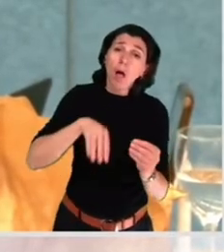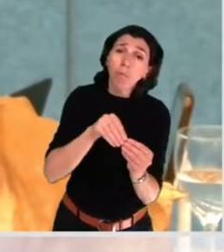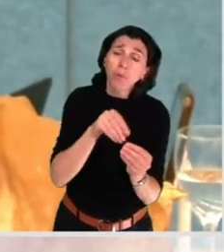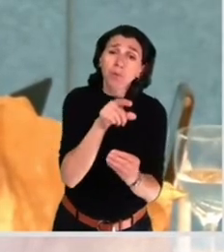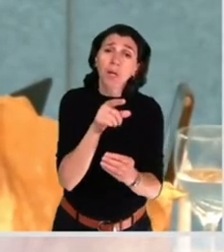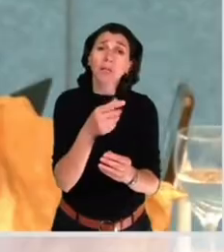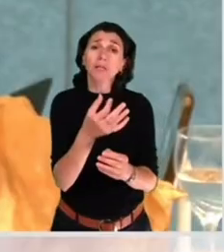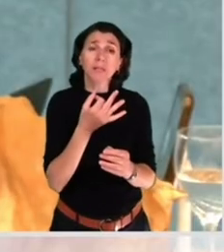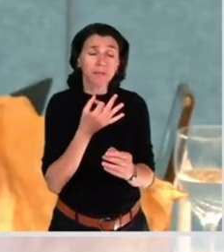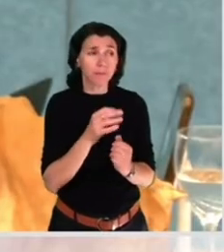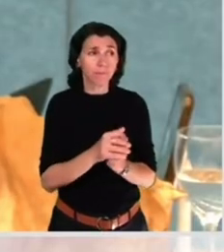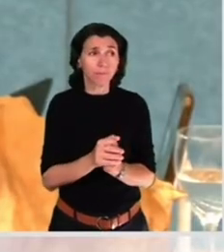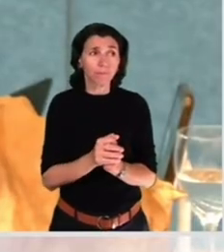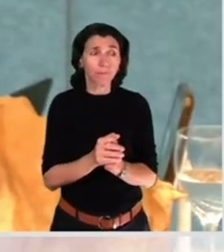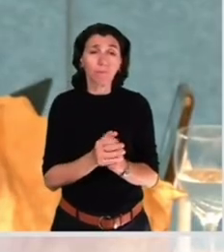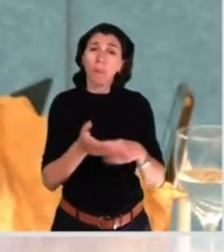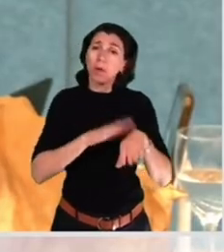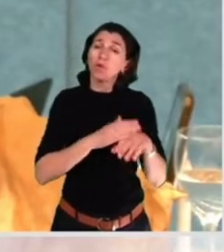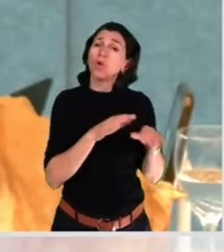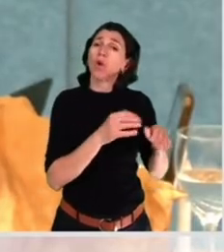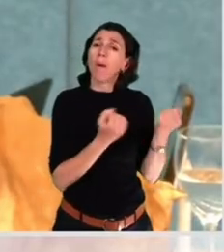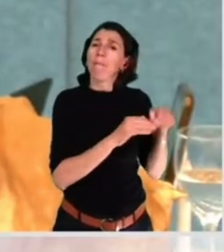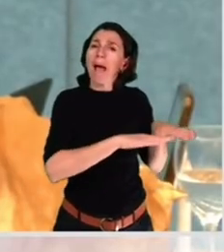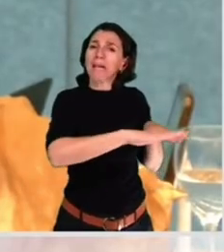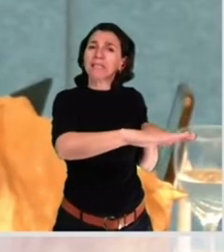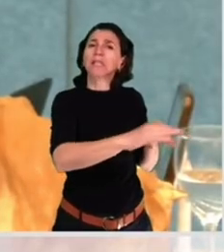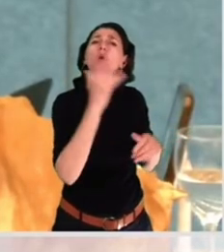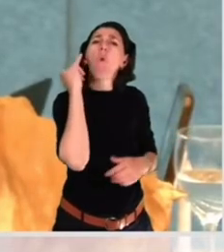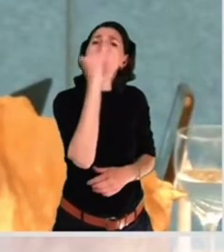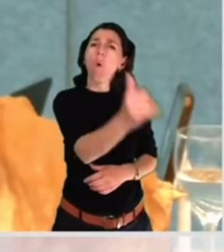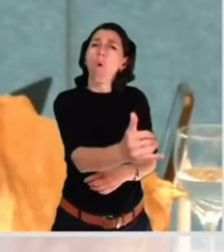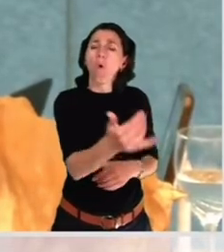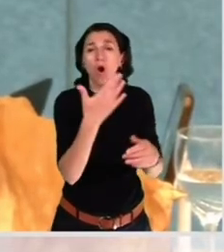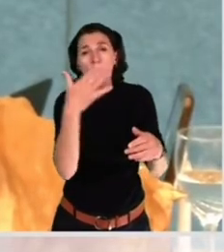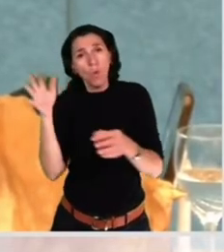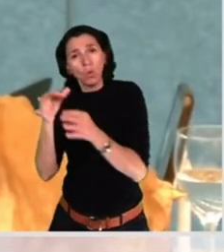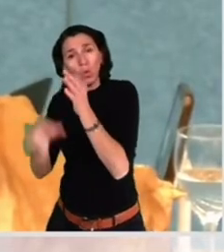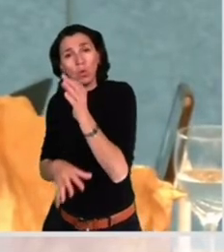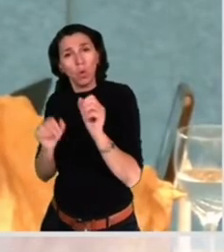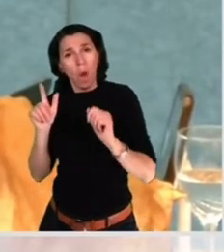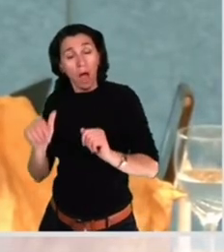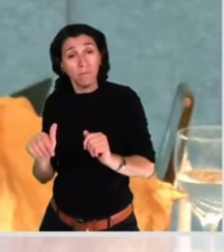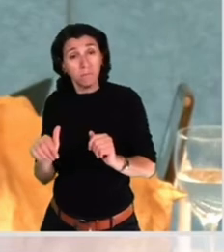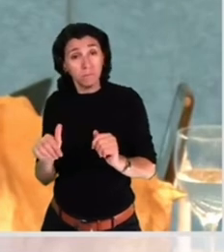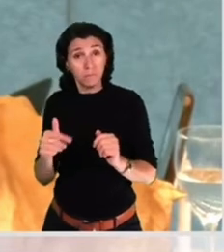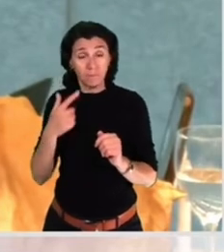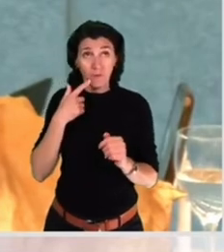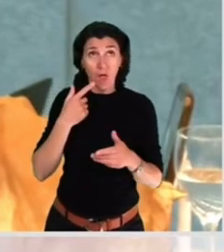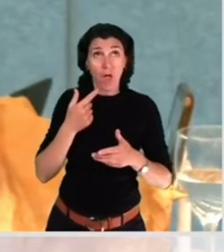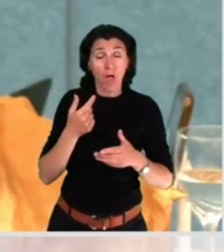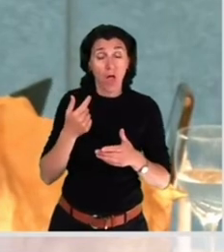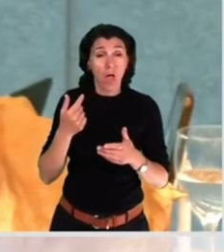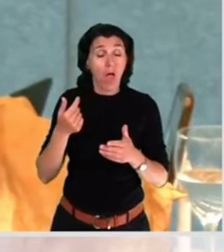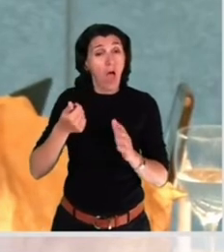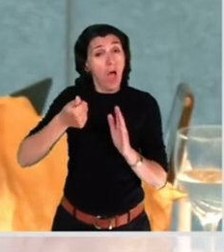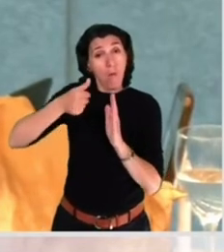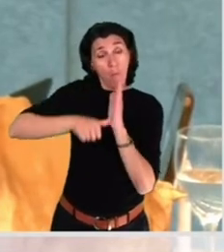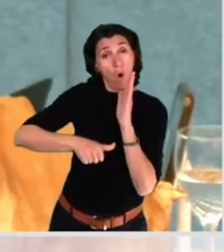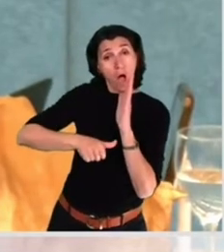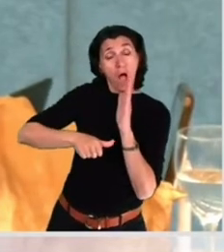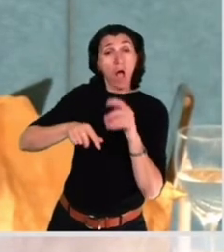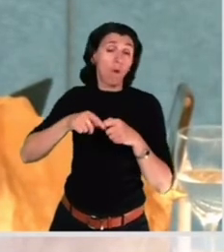pour les parkings de longue durée, d'autres solutions sont possibles. Un abonnement d'1 mois dans un parking